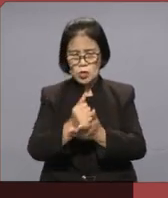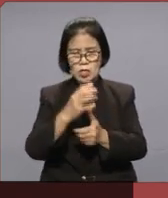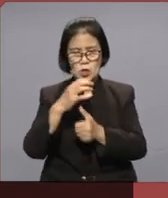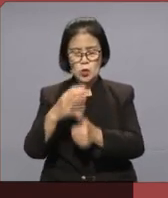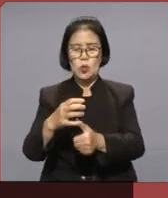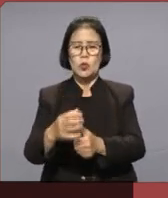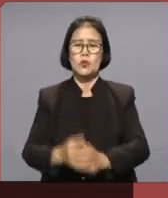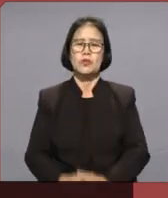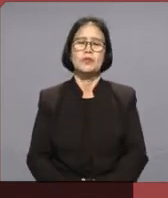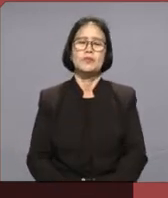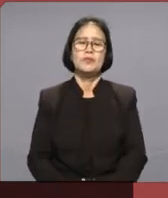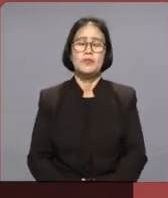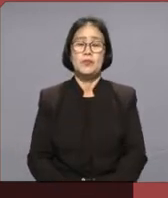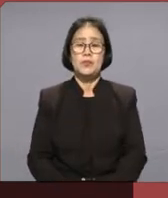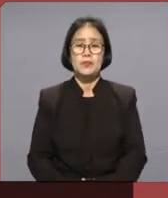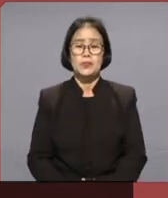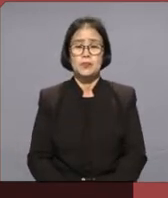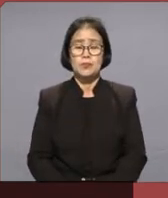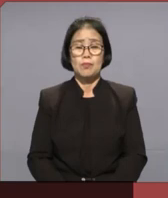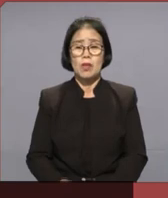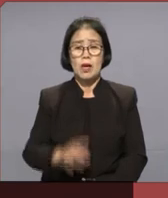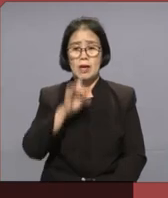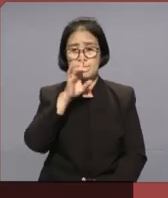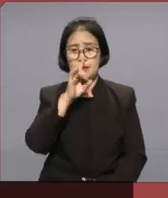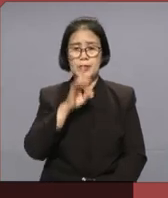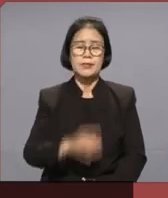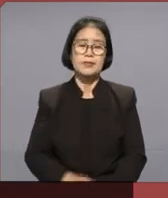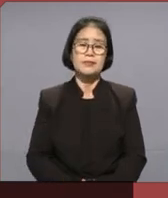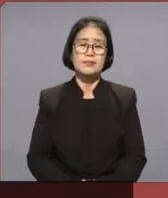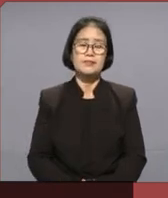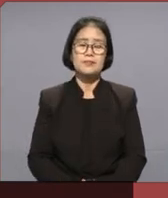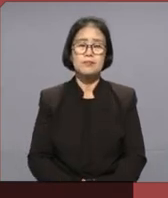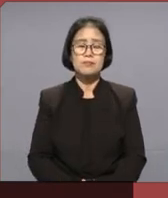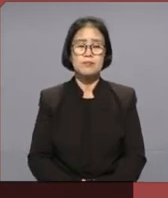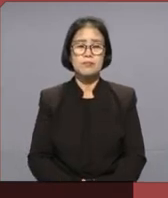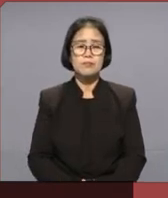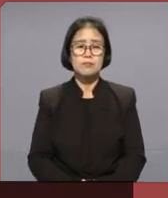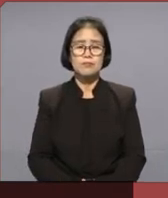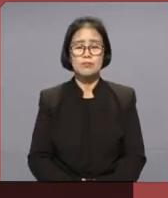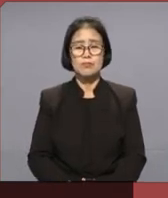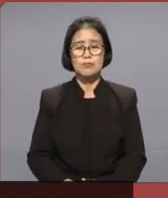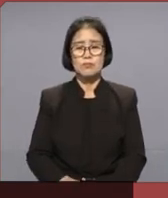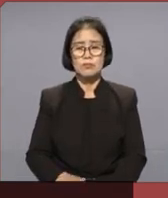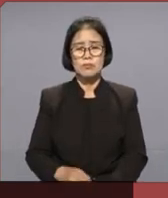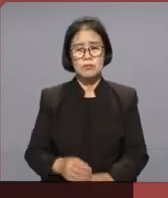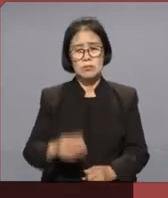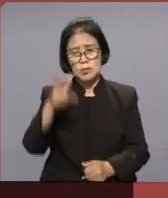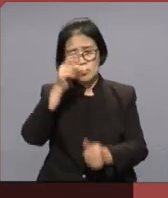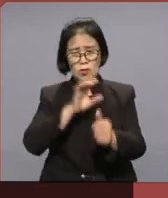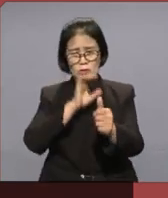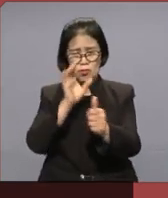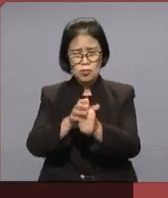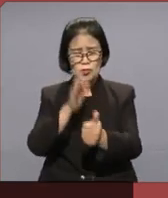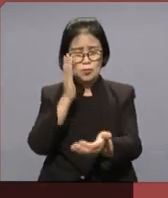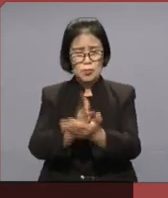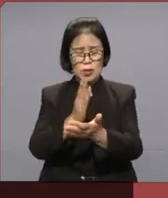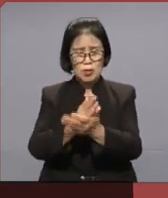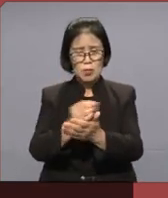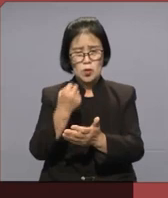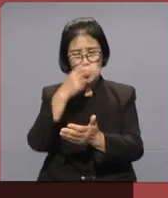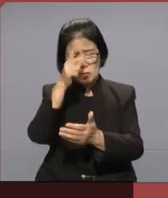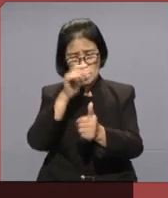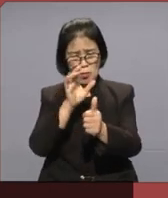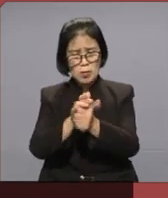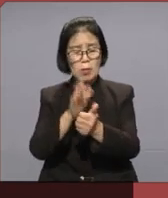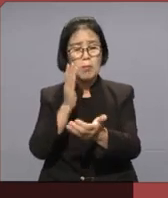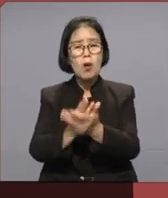얘기죠. 적용이 어렵다 이렇게 봤습니다. 글쎄요. 최 교수님, 뭐 불송치 결정 어떻게 보면 이 대표에게는 한 곱이 넘어간 것으로